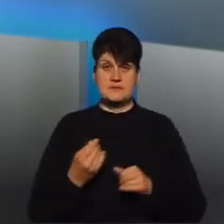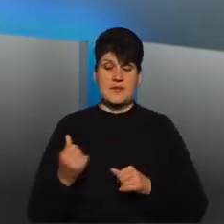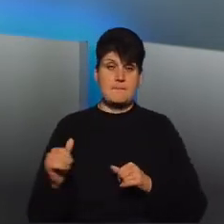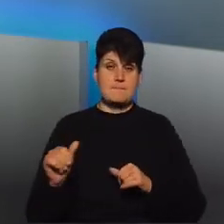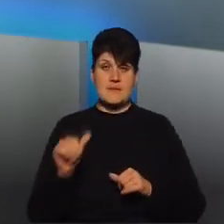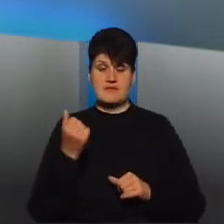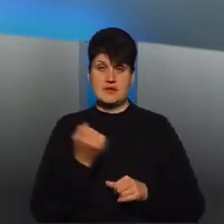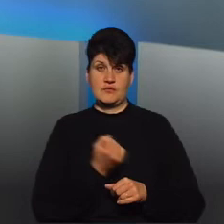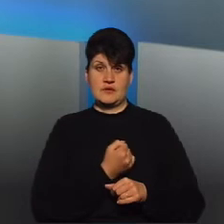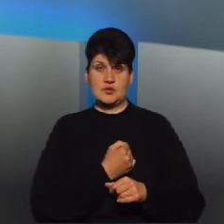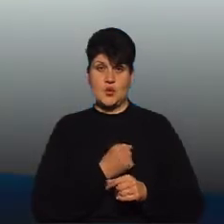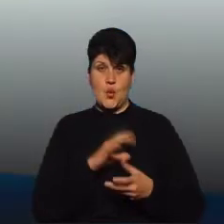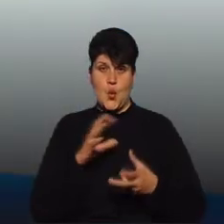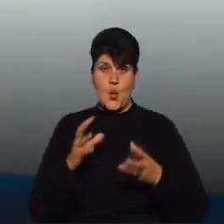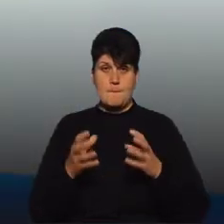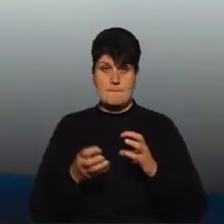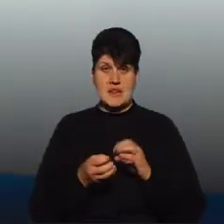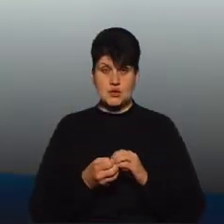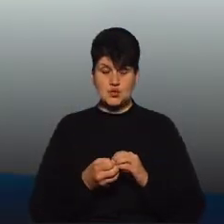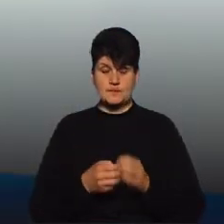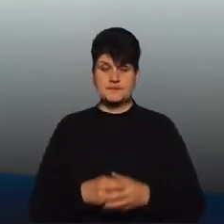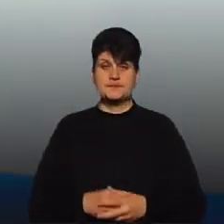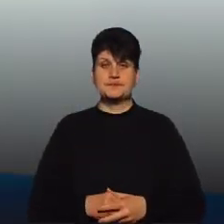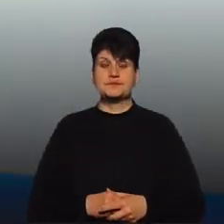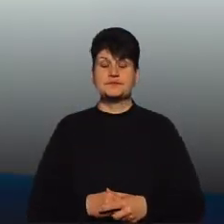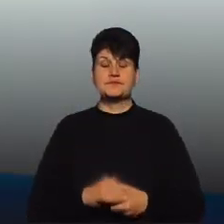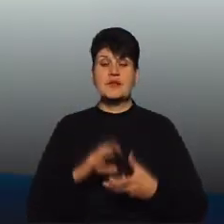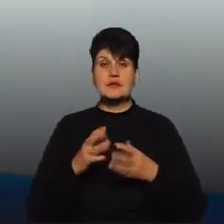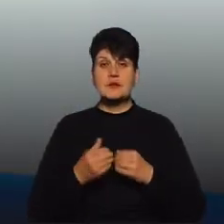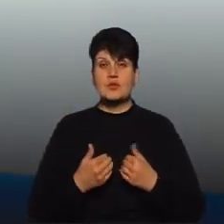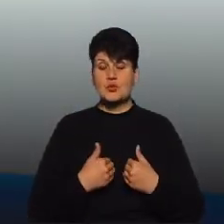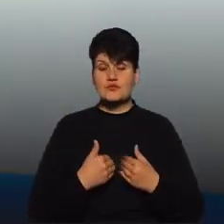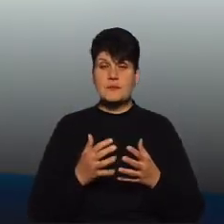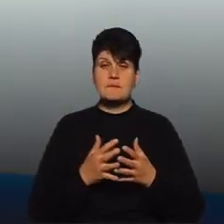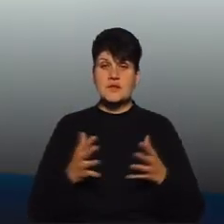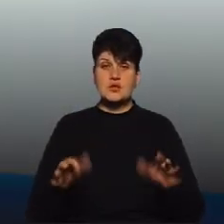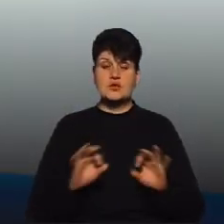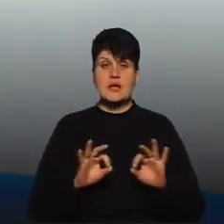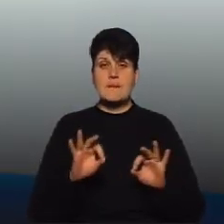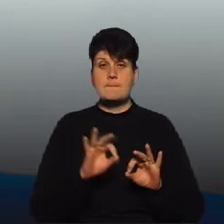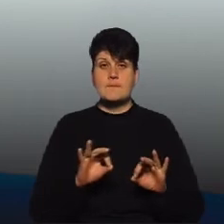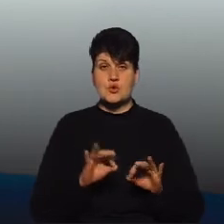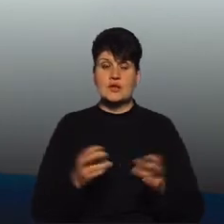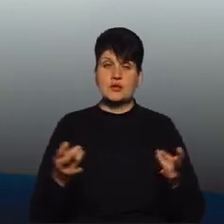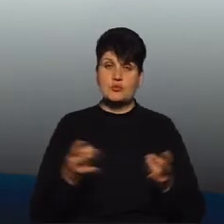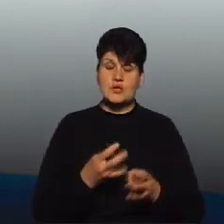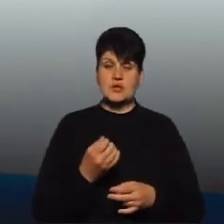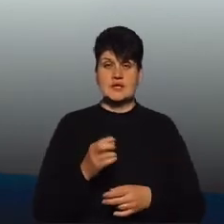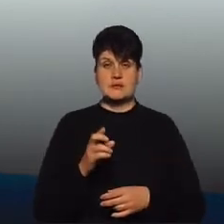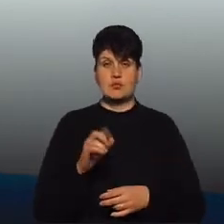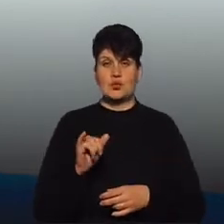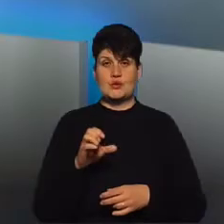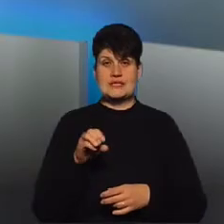вакцинального комплексу. Дякую. Загалом також хочу, щоб ви більше розказали про необхідність бустерної дози, про потребу і що зараз